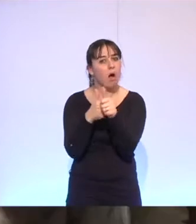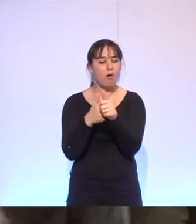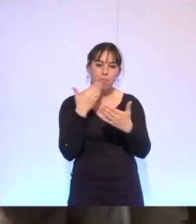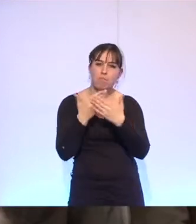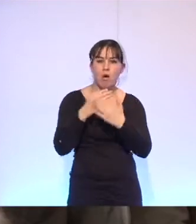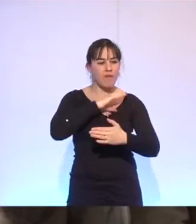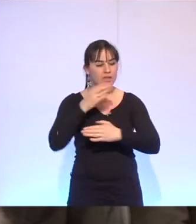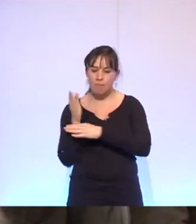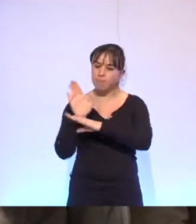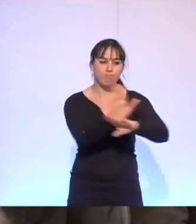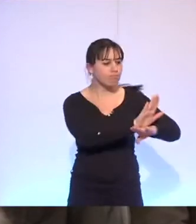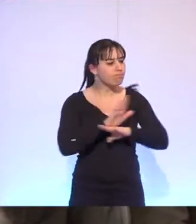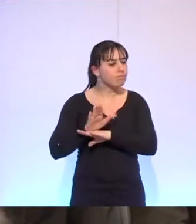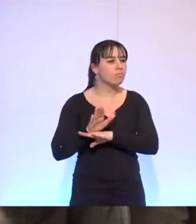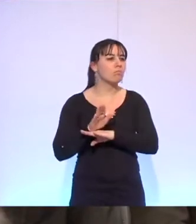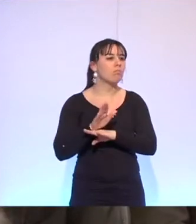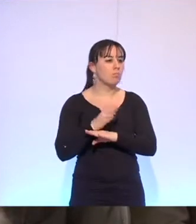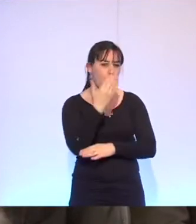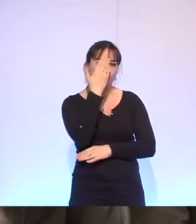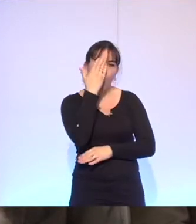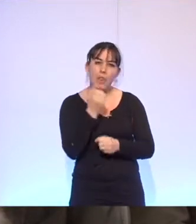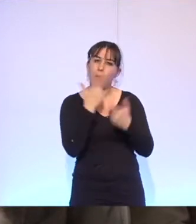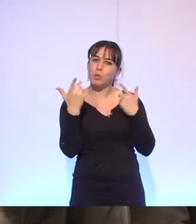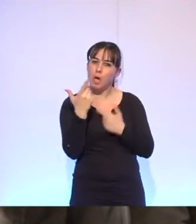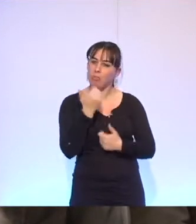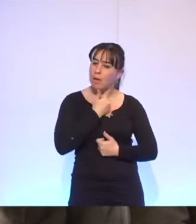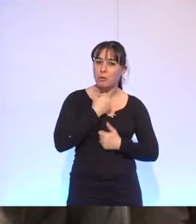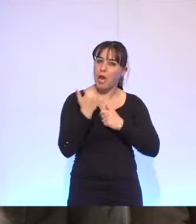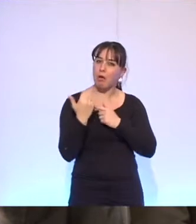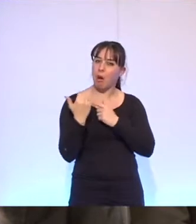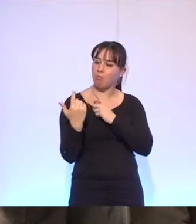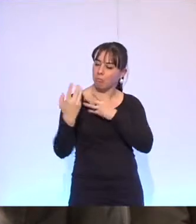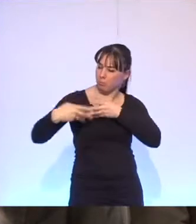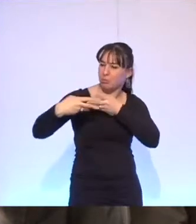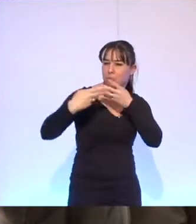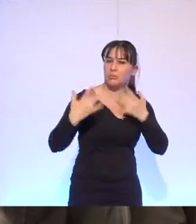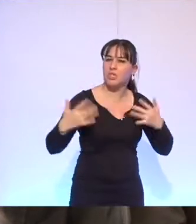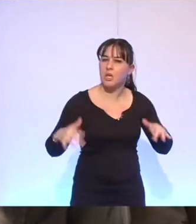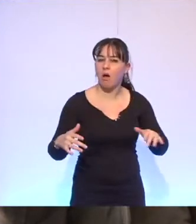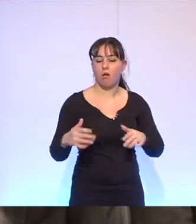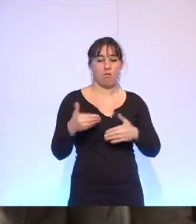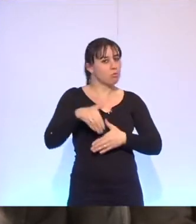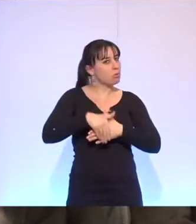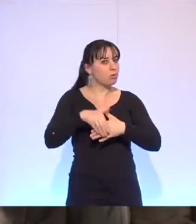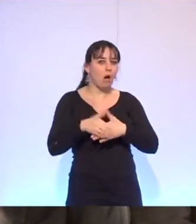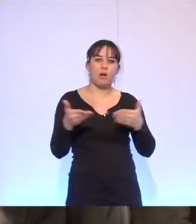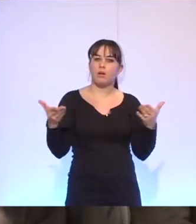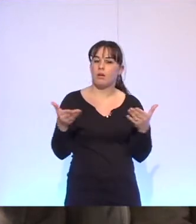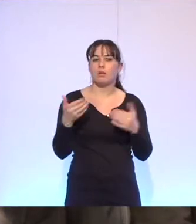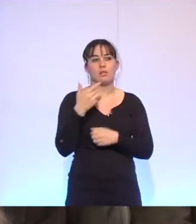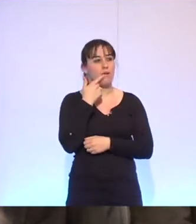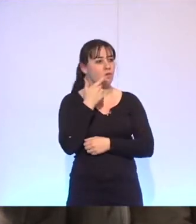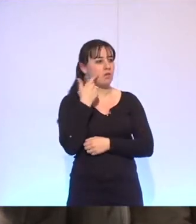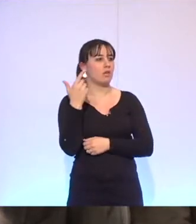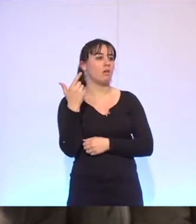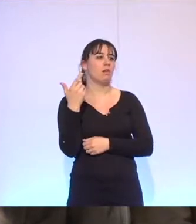Grenoblois. Nous en connaissons certains personnellement et certaines. Là encore, ce soir, il ne s'agit pas de